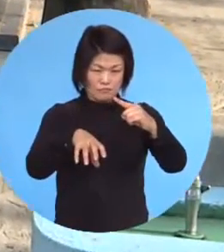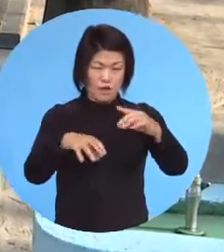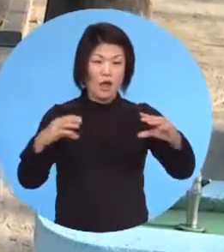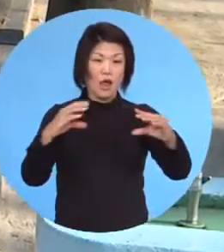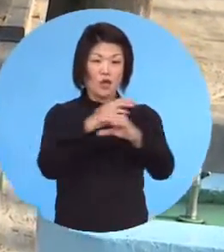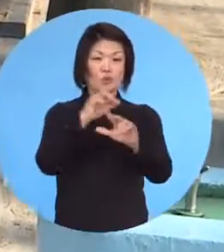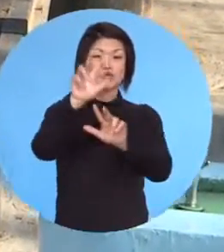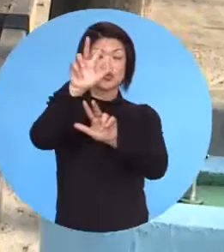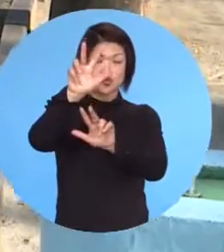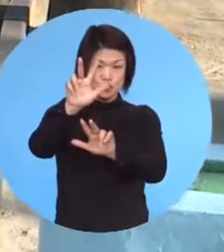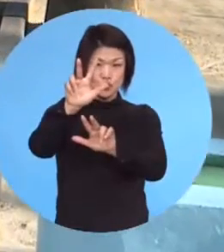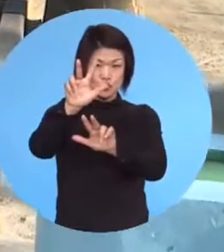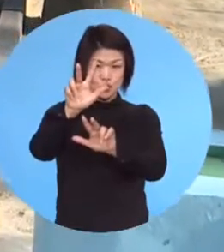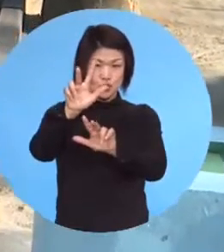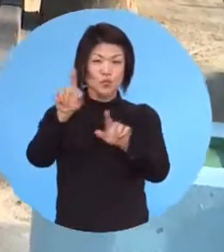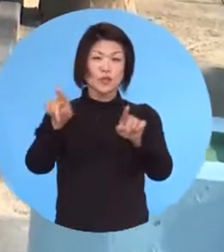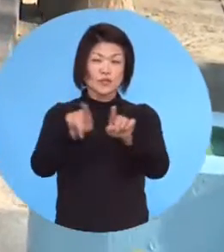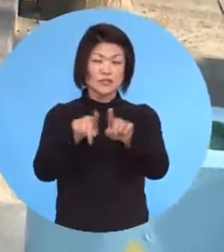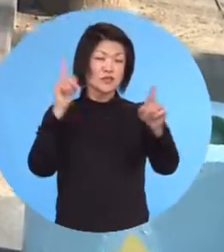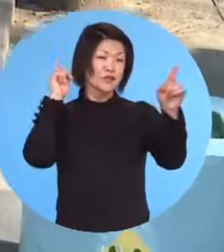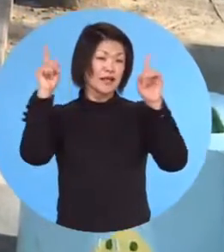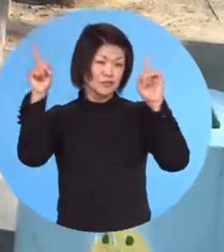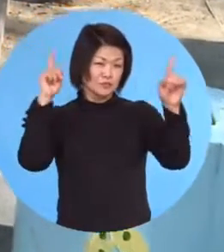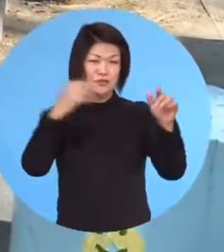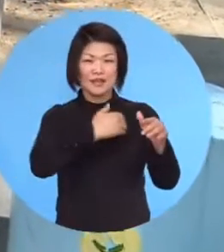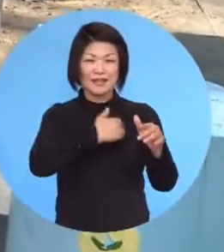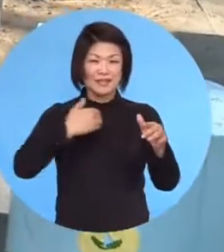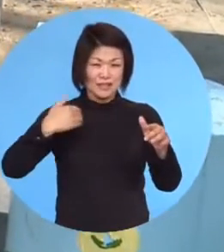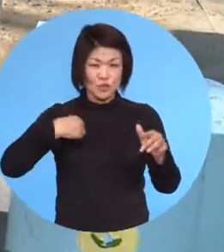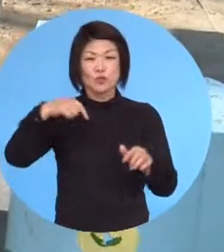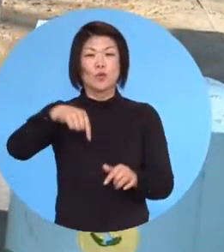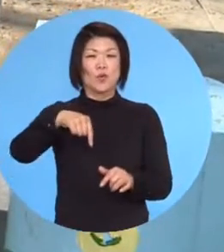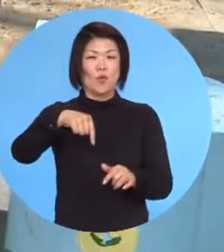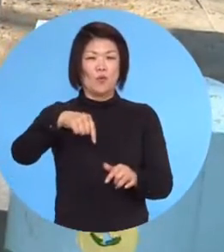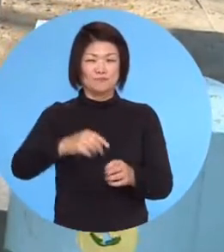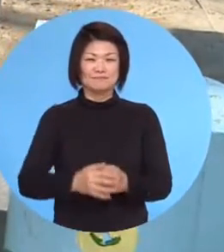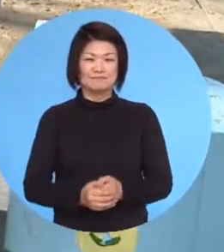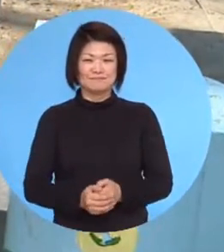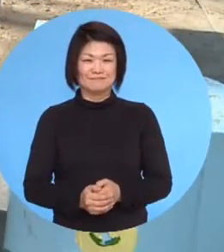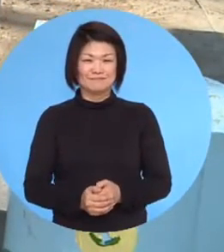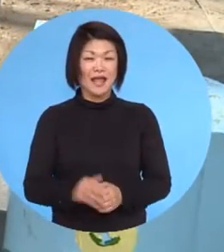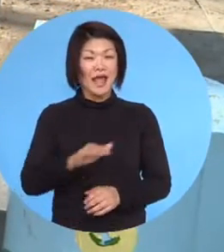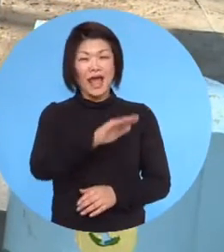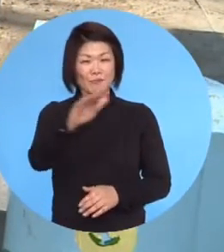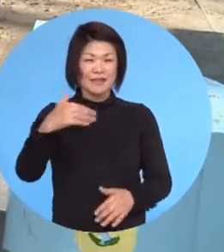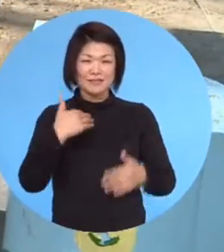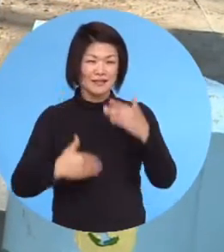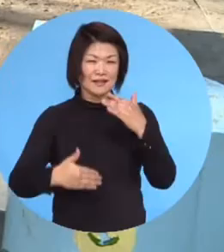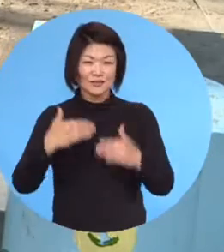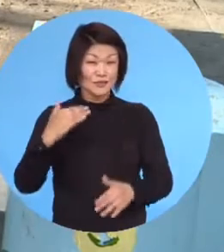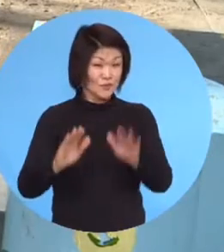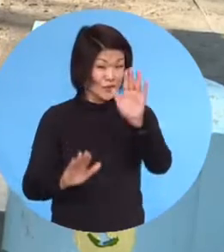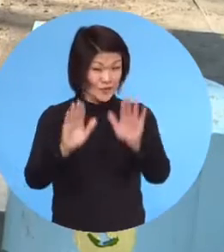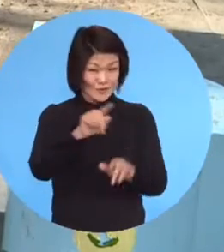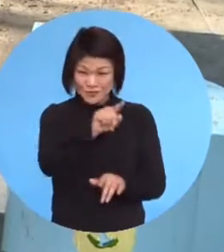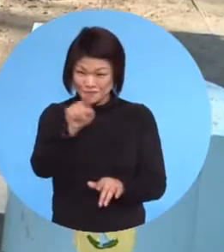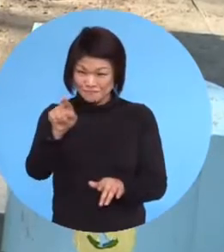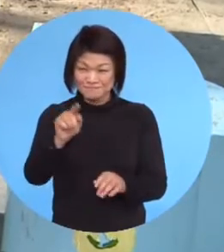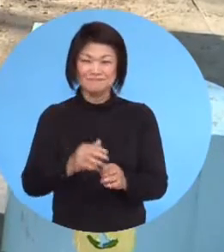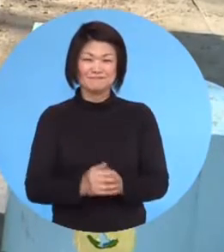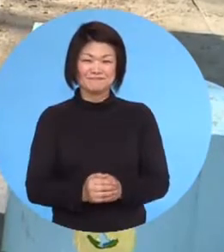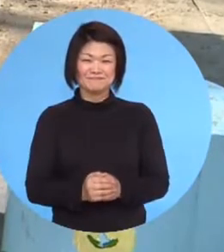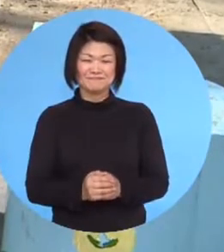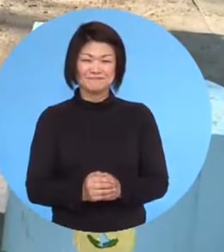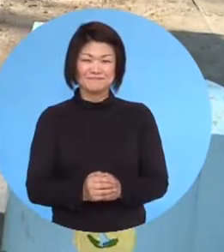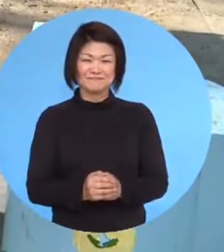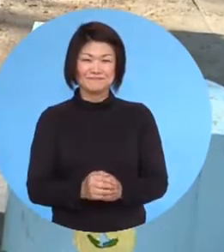ールを学びながら遊べるこちらの杉並自動交通公園のことだったんですね。皆さんとっても楽しそうでした。さて、